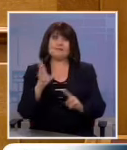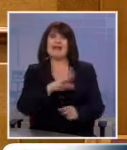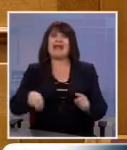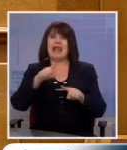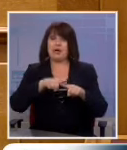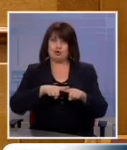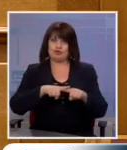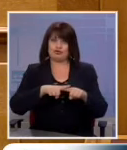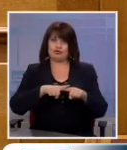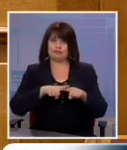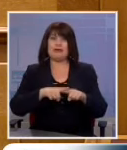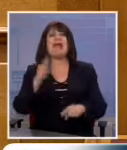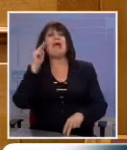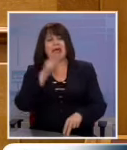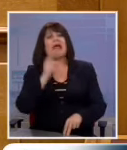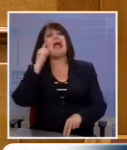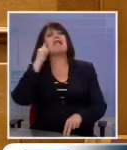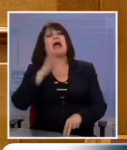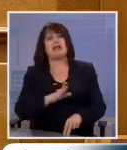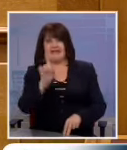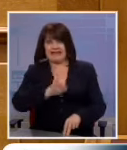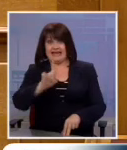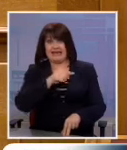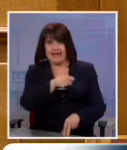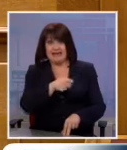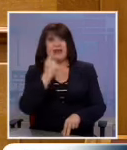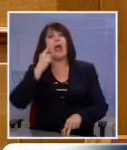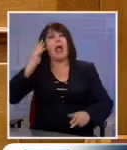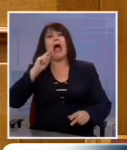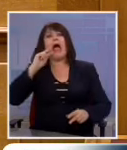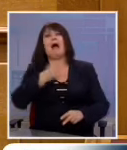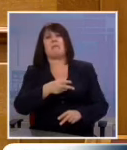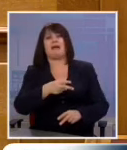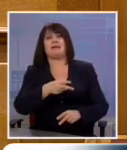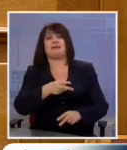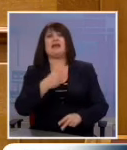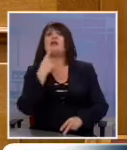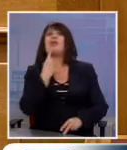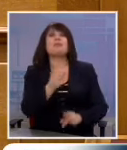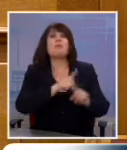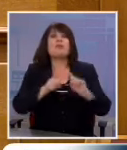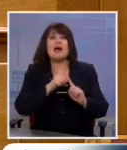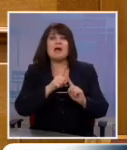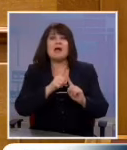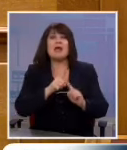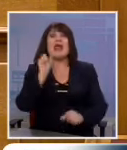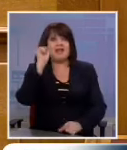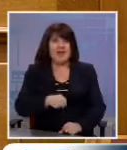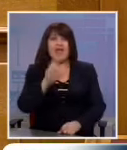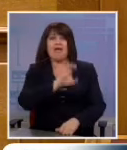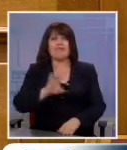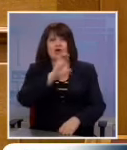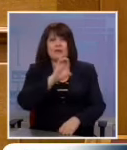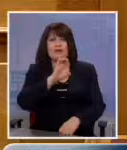ελληνικός λαός σας πήρε χαμπάρι. Την Κυριακή θα δώσει την απάντησή του. Και η απάντησή του θα είναι ναι στην